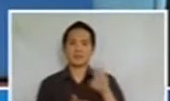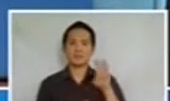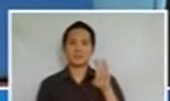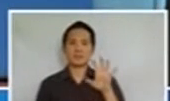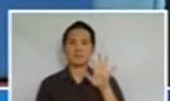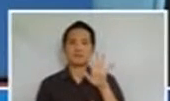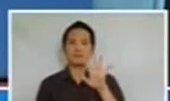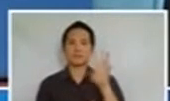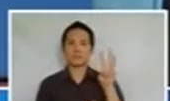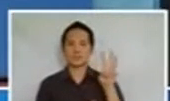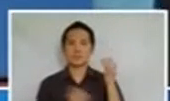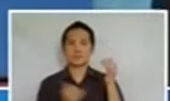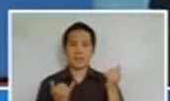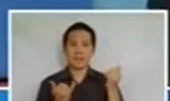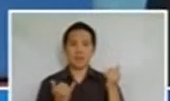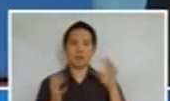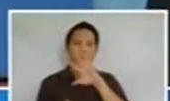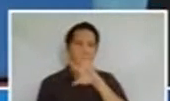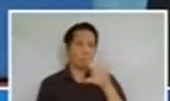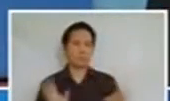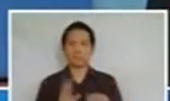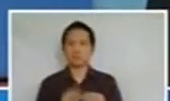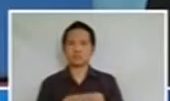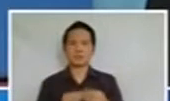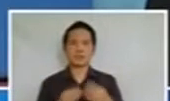muna, buhay muna.